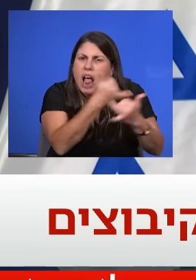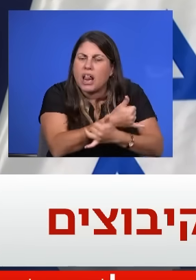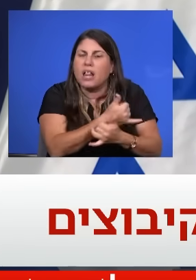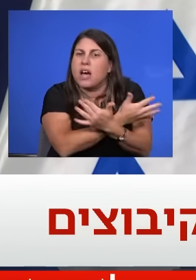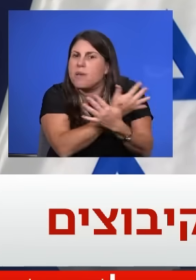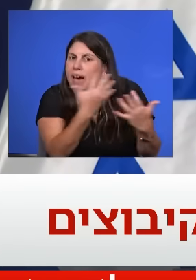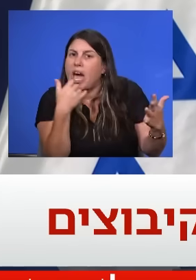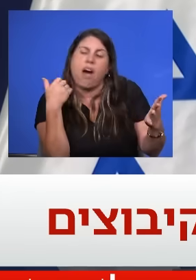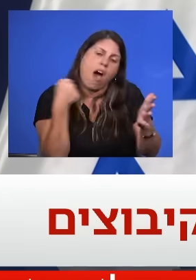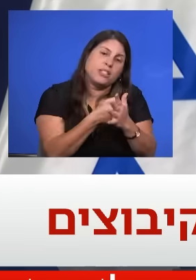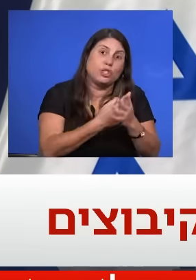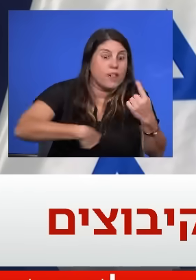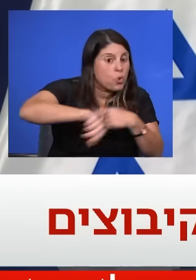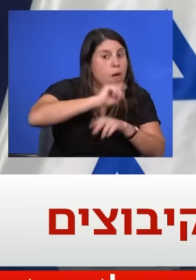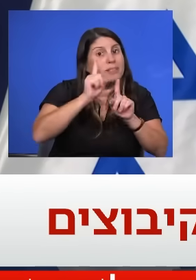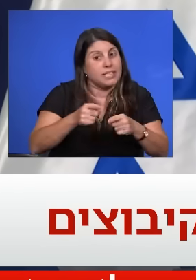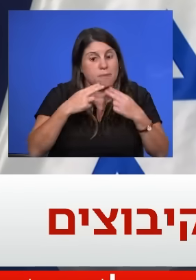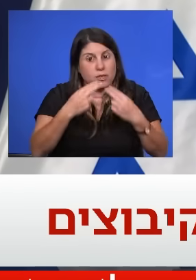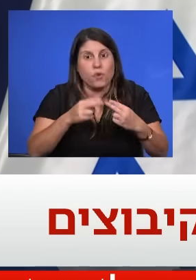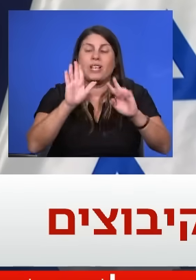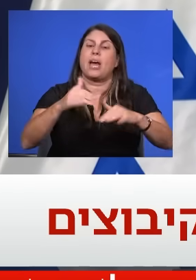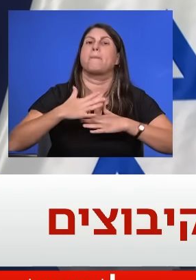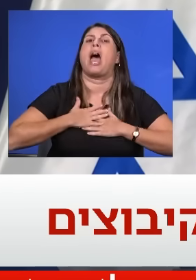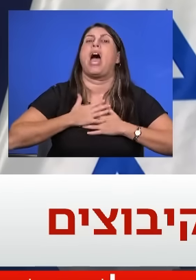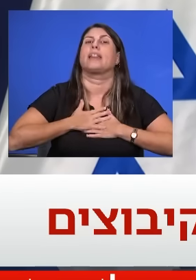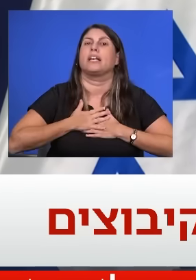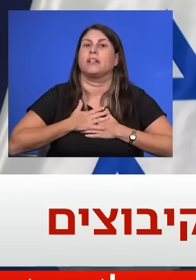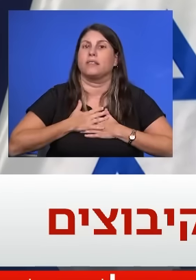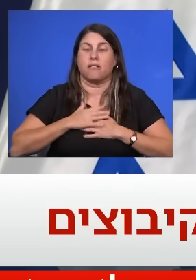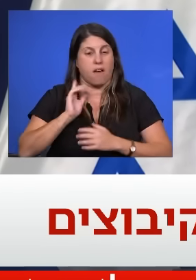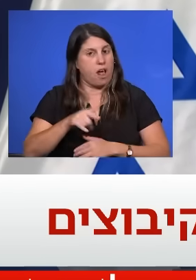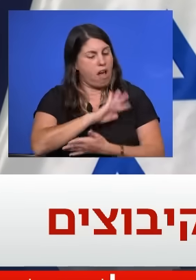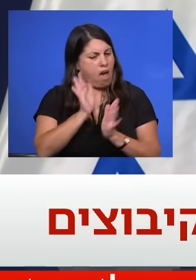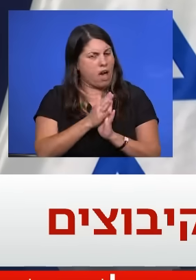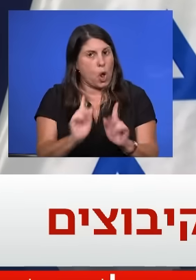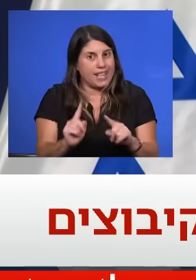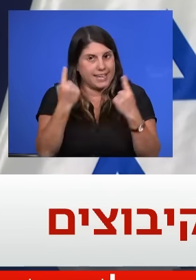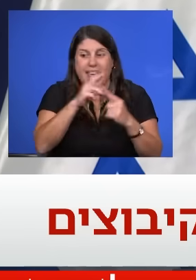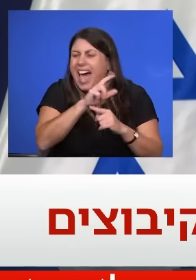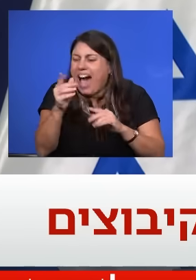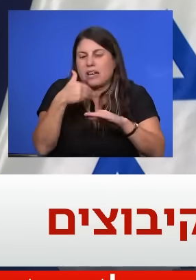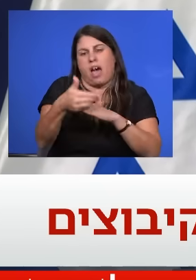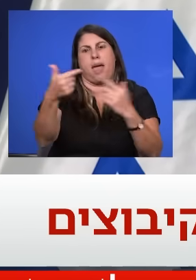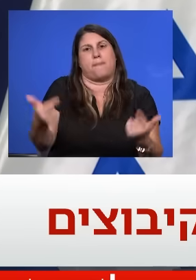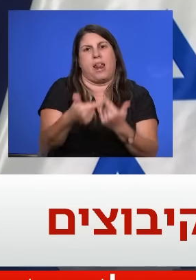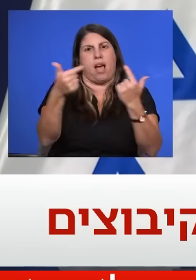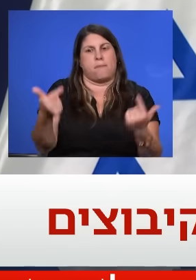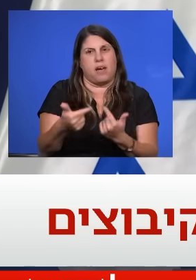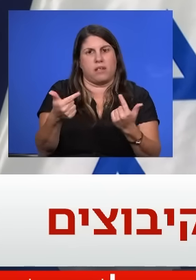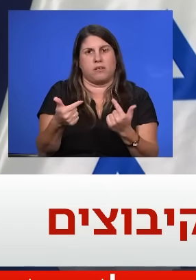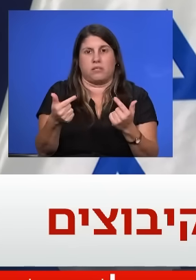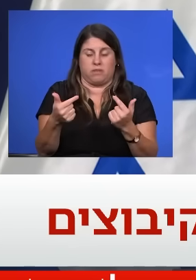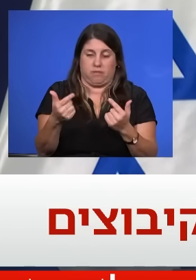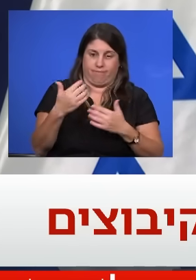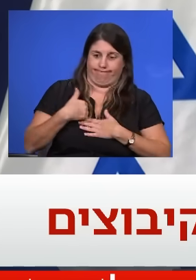תשובות, גם אני. אבל כל זה יקרה רק אחרי המלחמה. כראש הממשלה אני אחראי